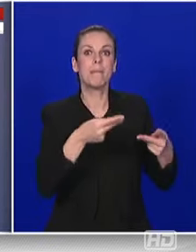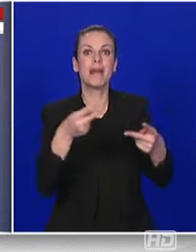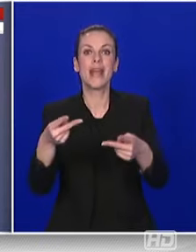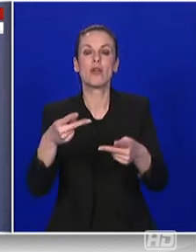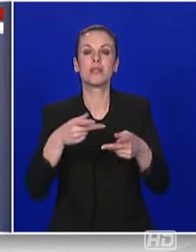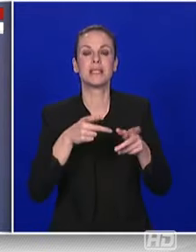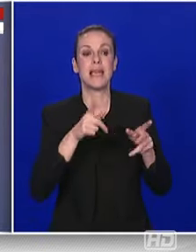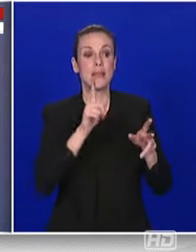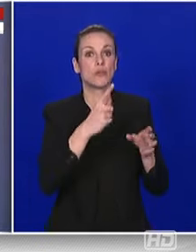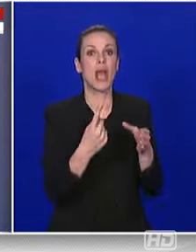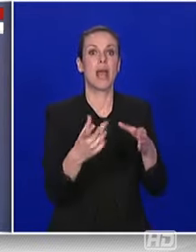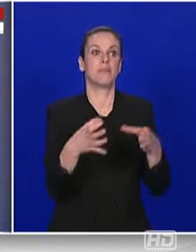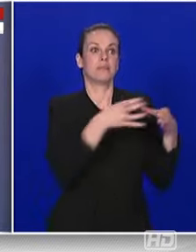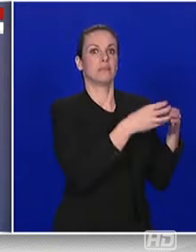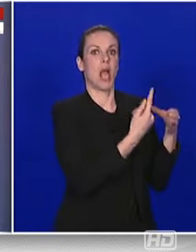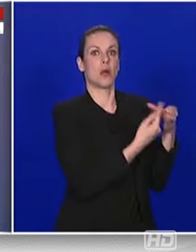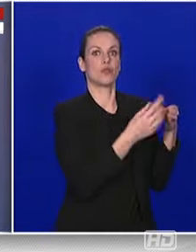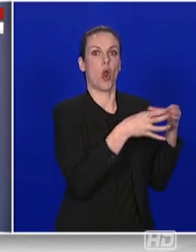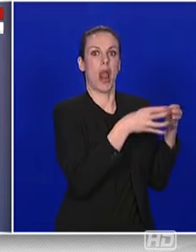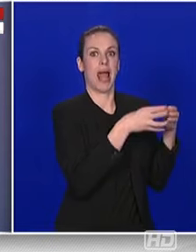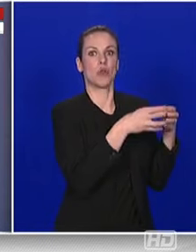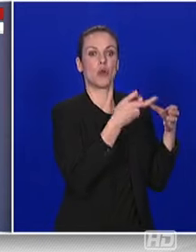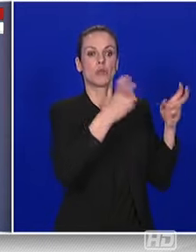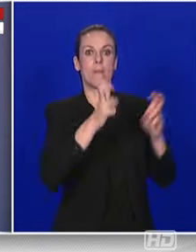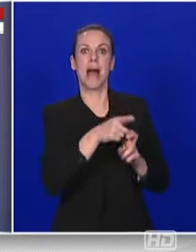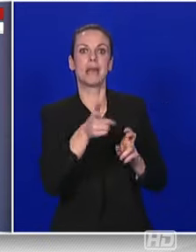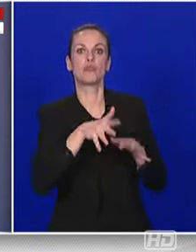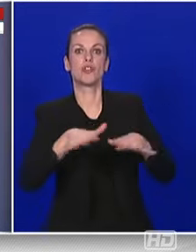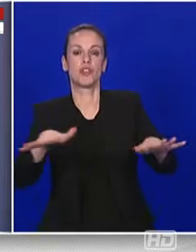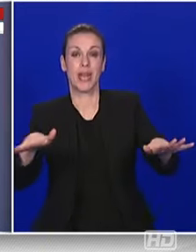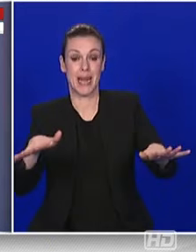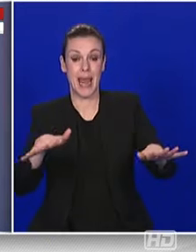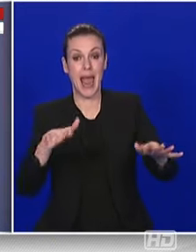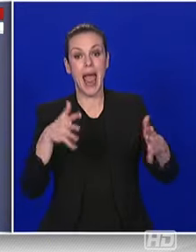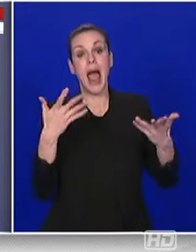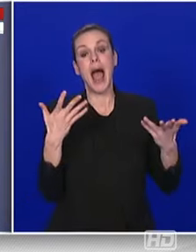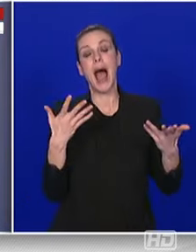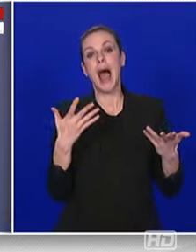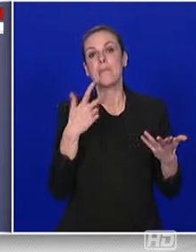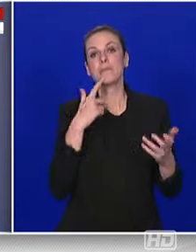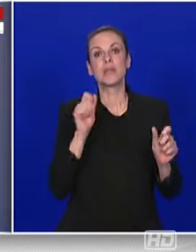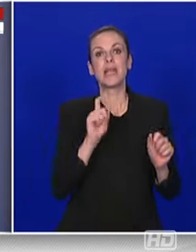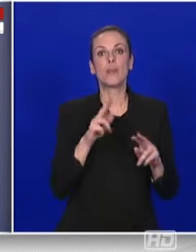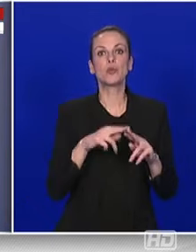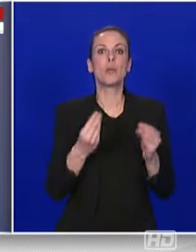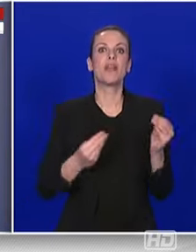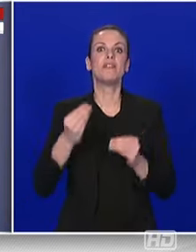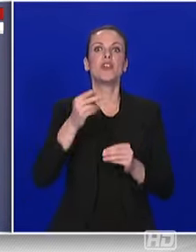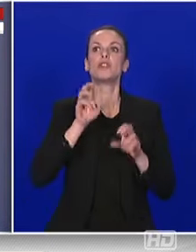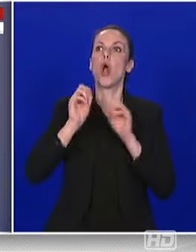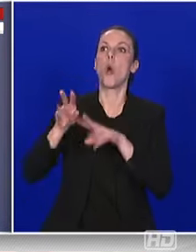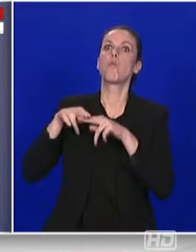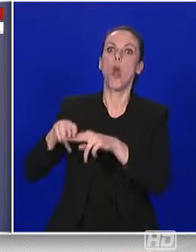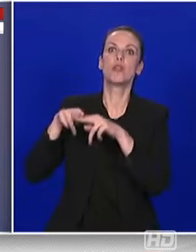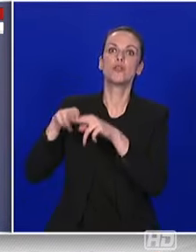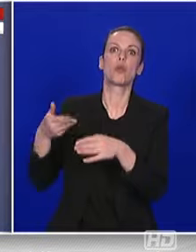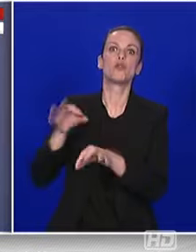ih se izolira, tako da se smanji broj slučajeva, a da onda ne bismo mogli elaborirati više o visokom broju hospitalizacija i